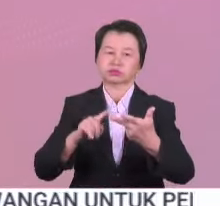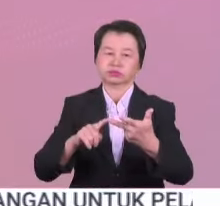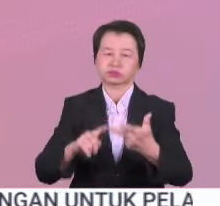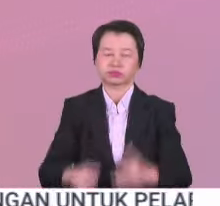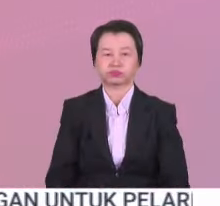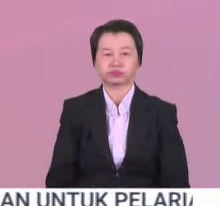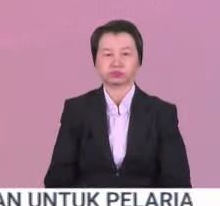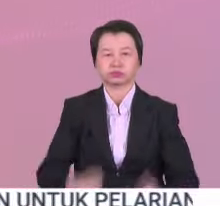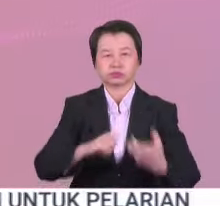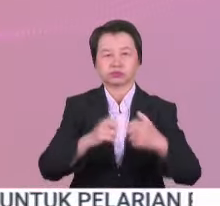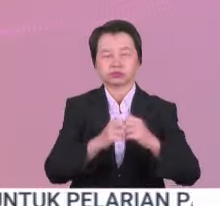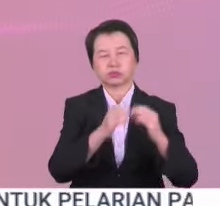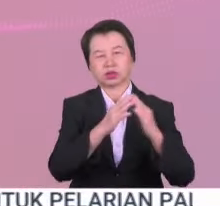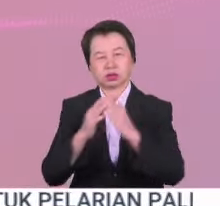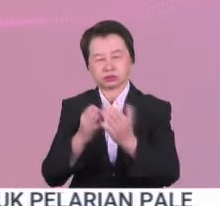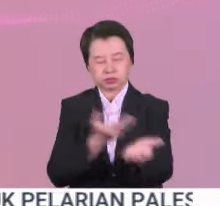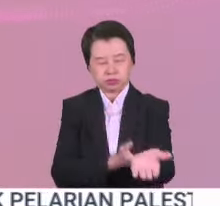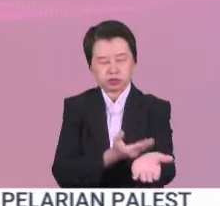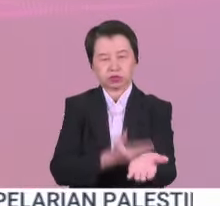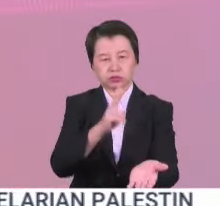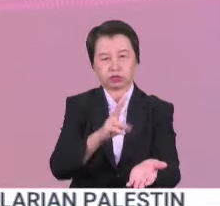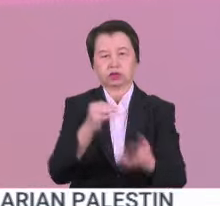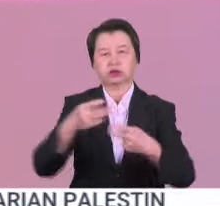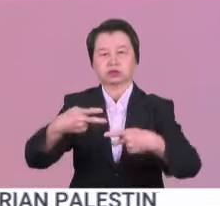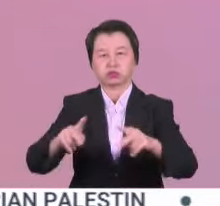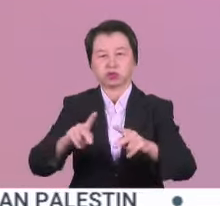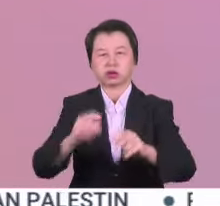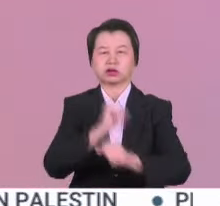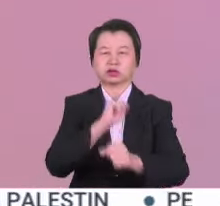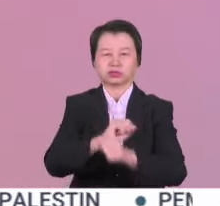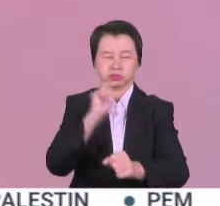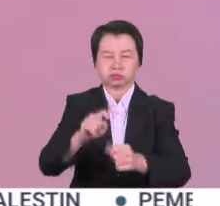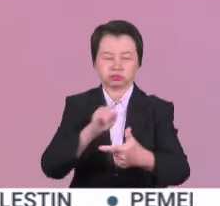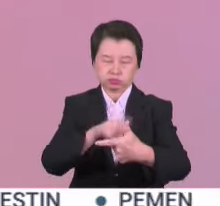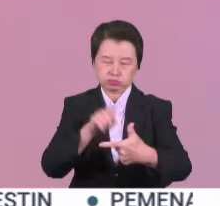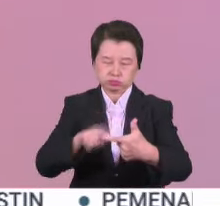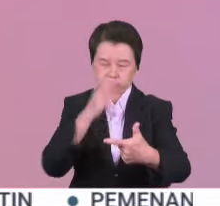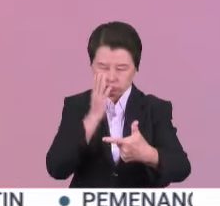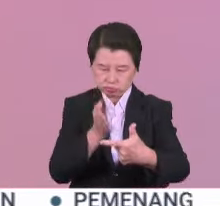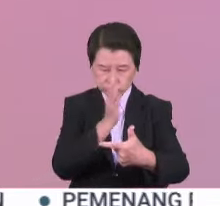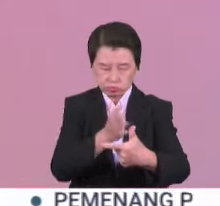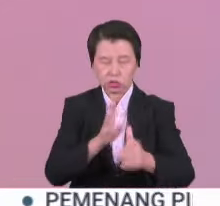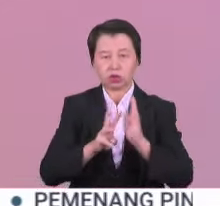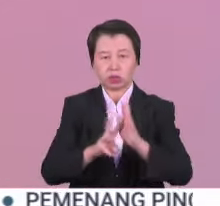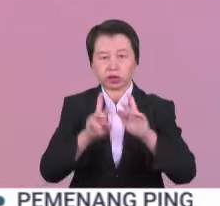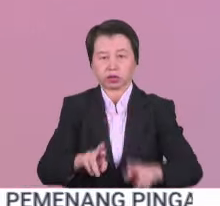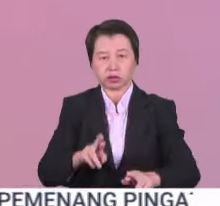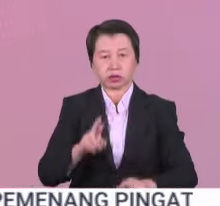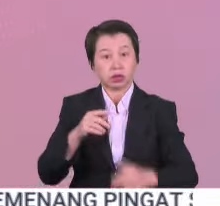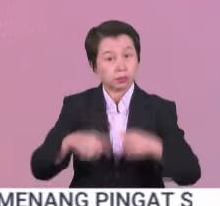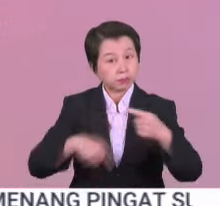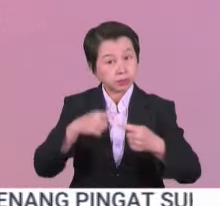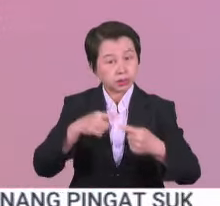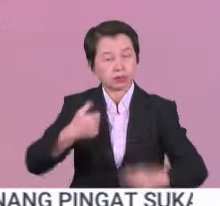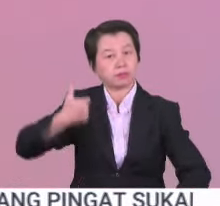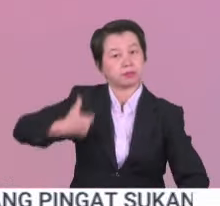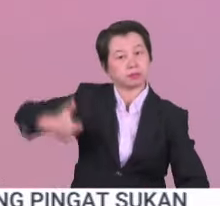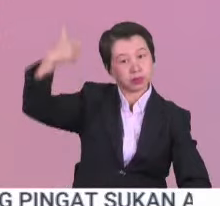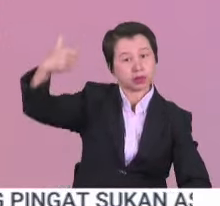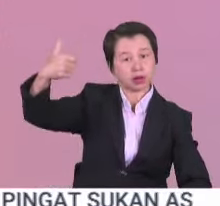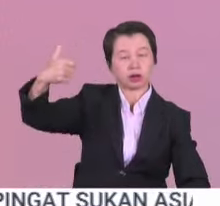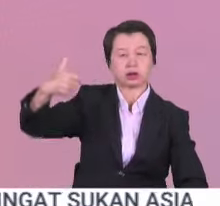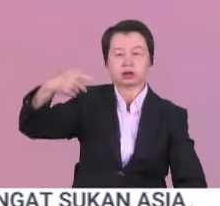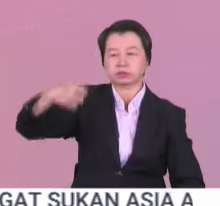Isu perumahan generasi kedua dan peluang pekerjaan antara yang perlu diberi perhatian oleh wakil rakyat menang dalam pilihan raya kecil